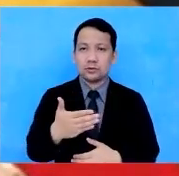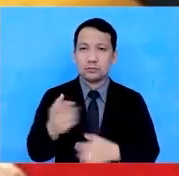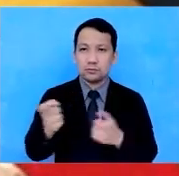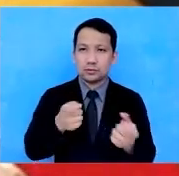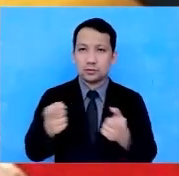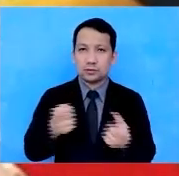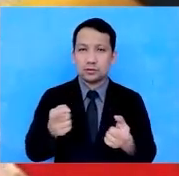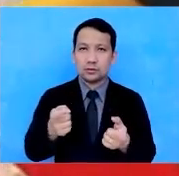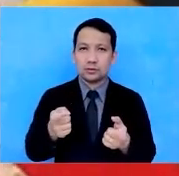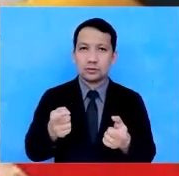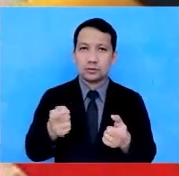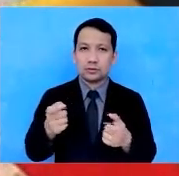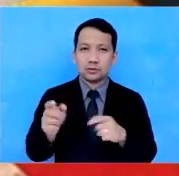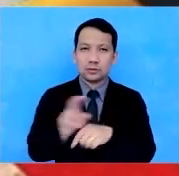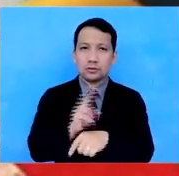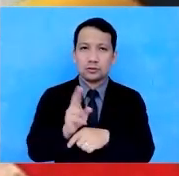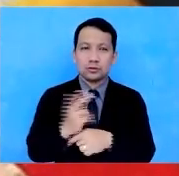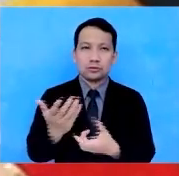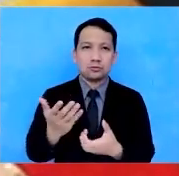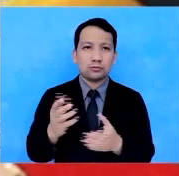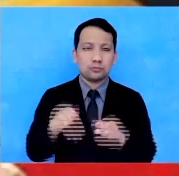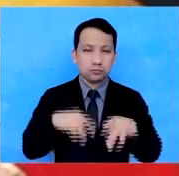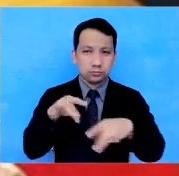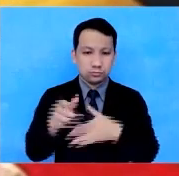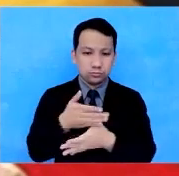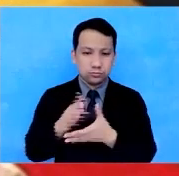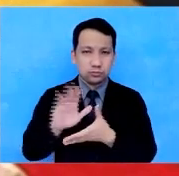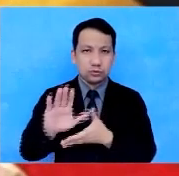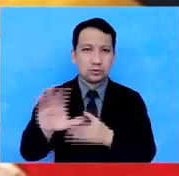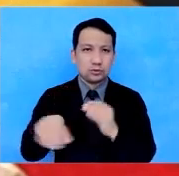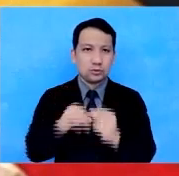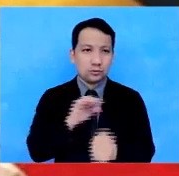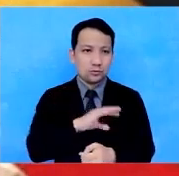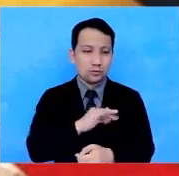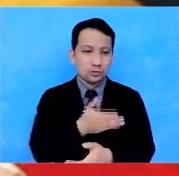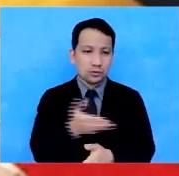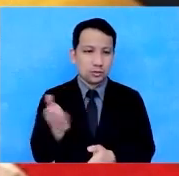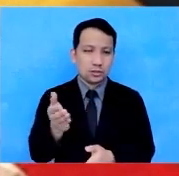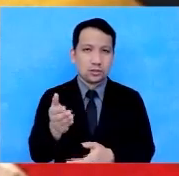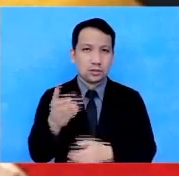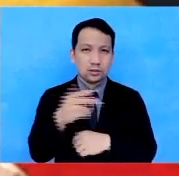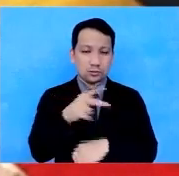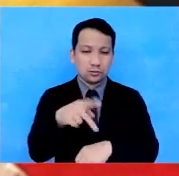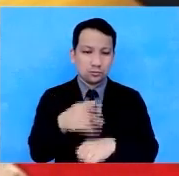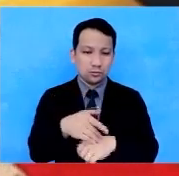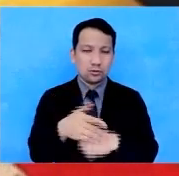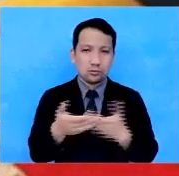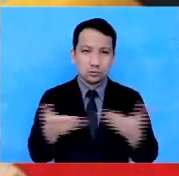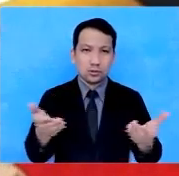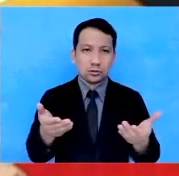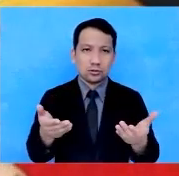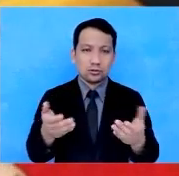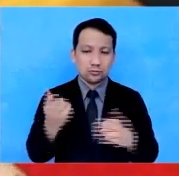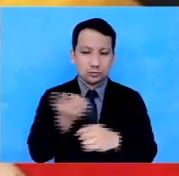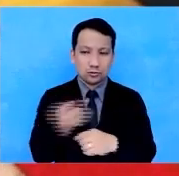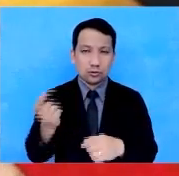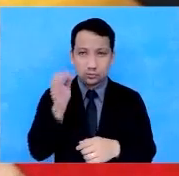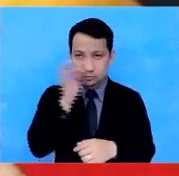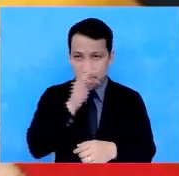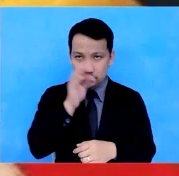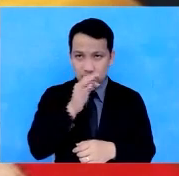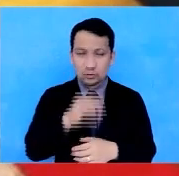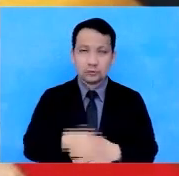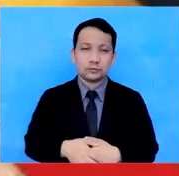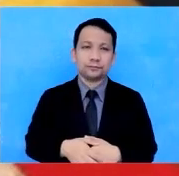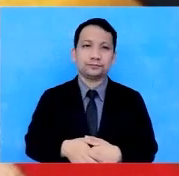and utilizing these contributions for the benefit of the country and for every Filipino.